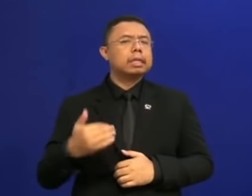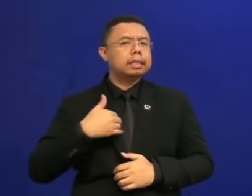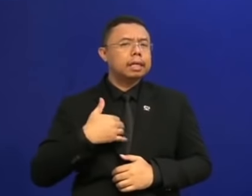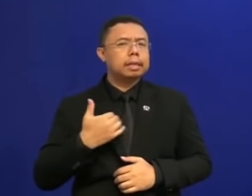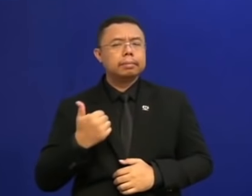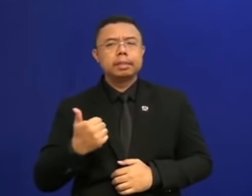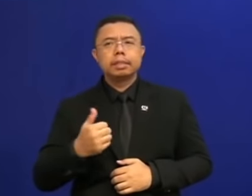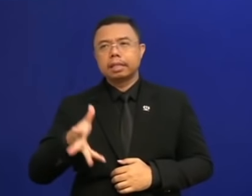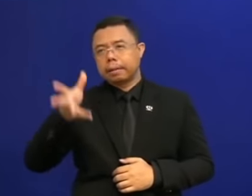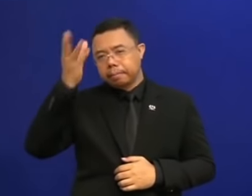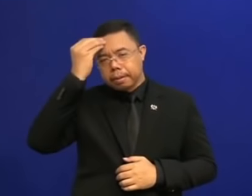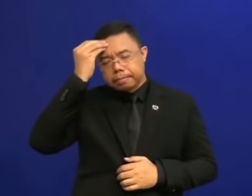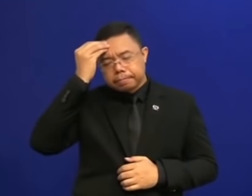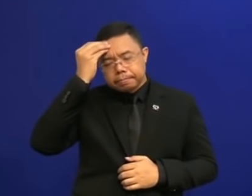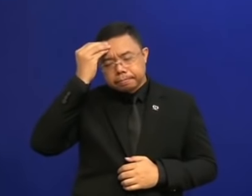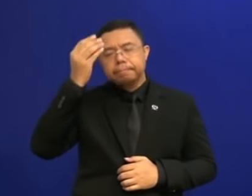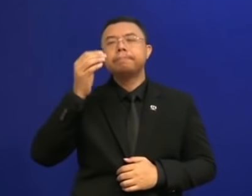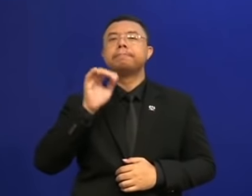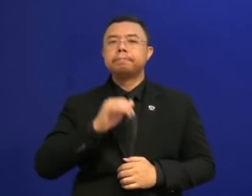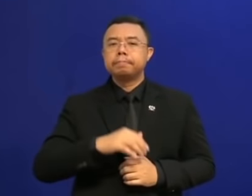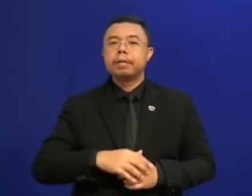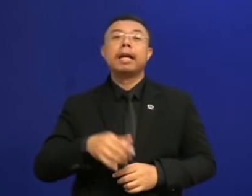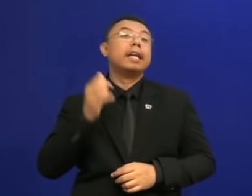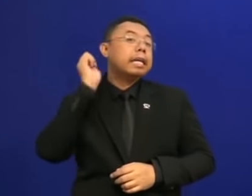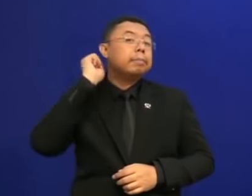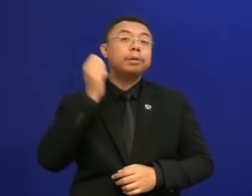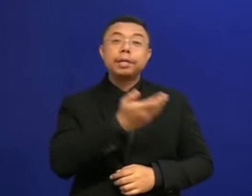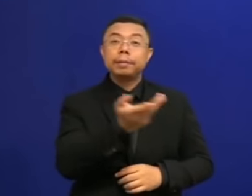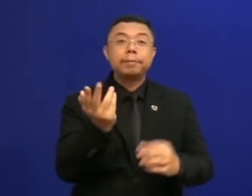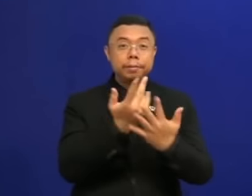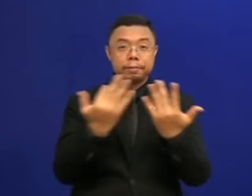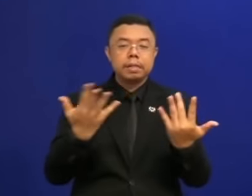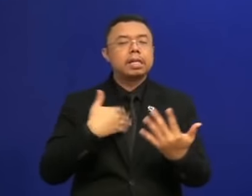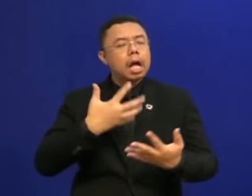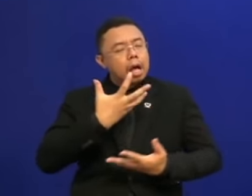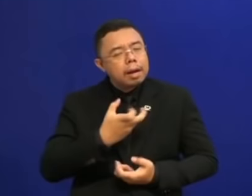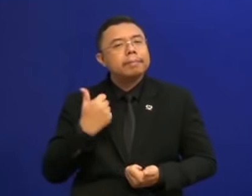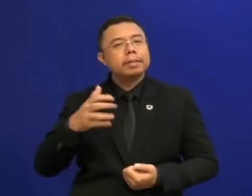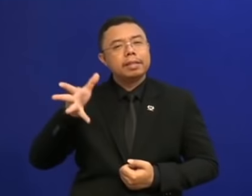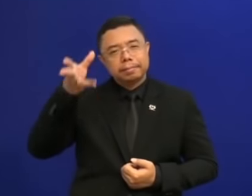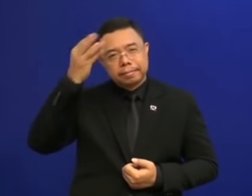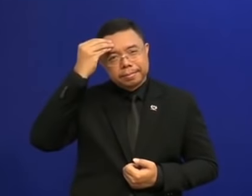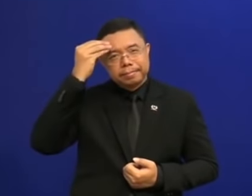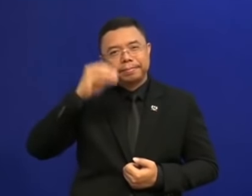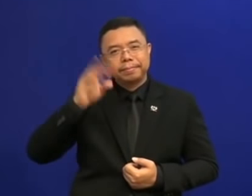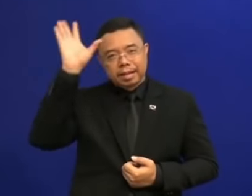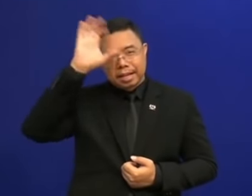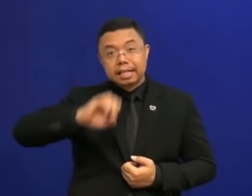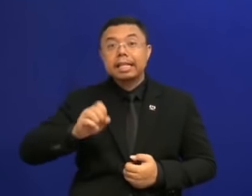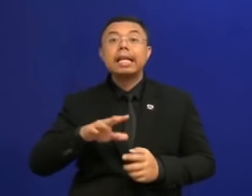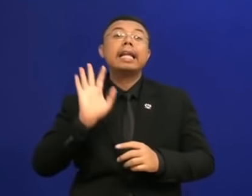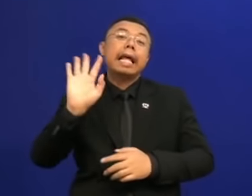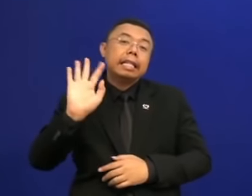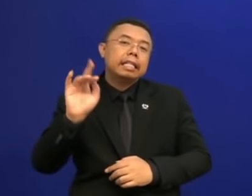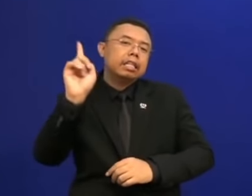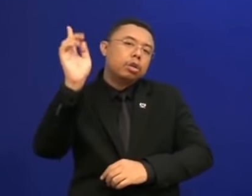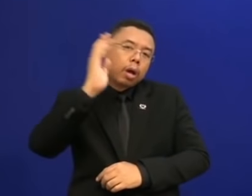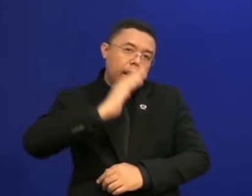Saya bisa menghayati, saudara. Dan ibu-ibu, saya harap bisa menghayati ya.